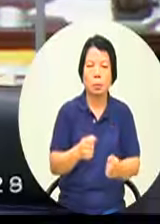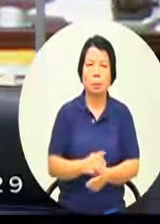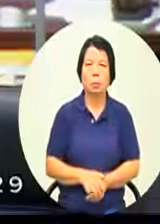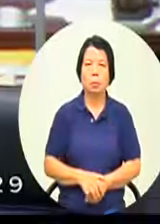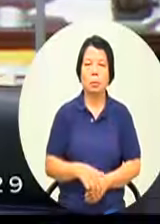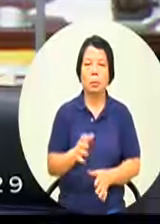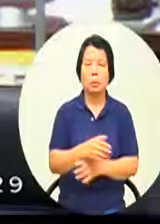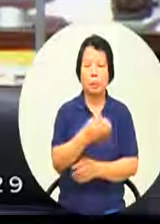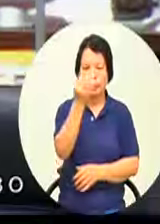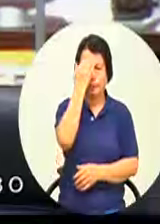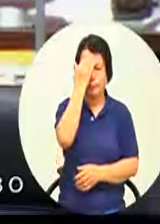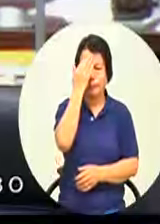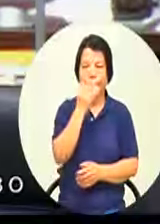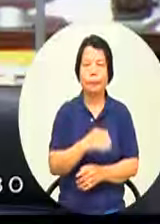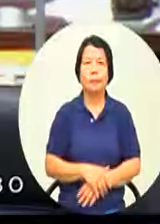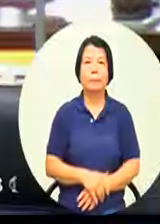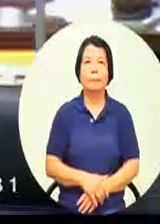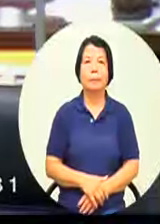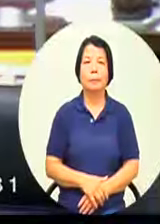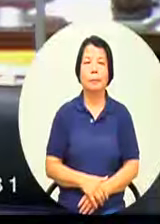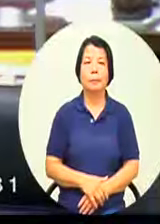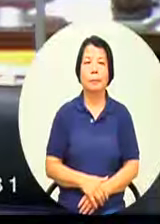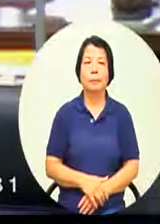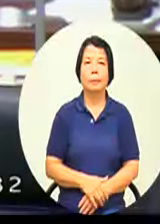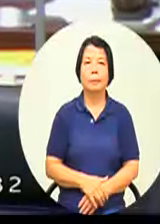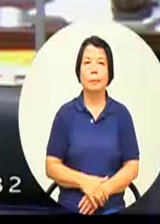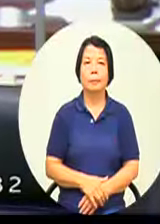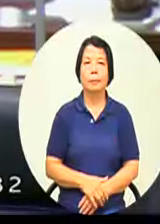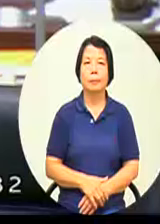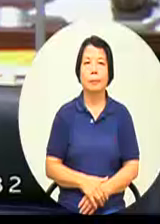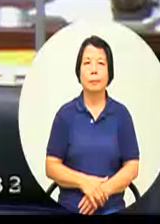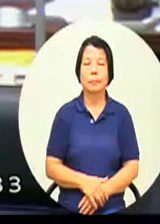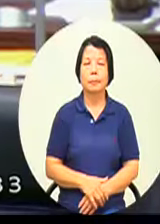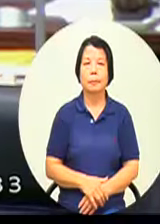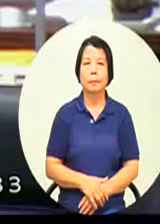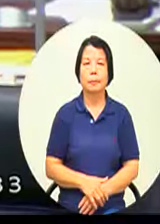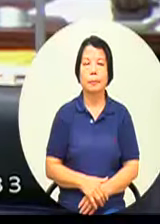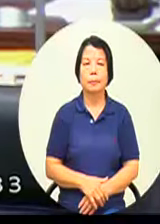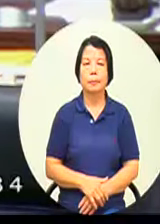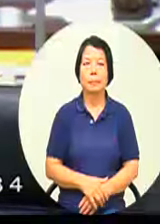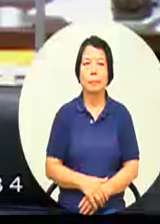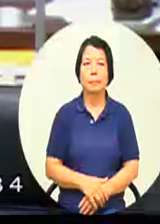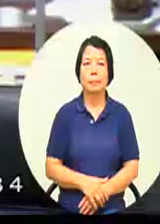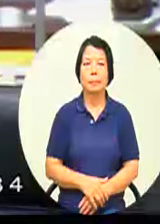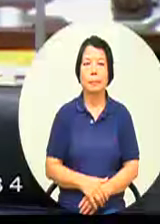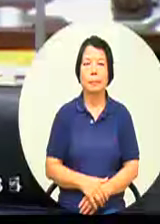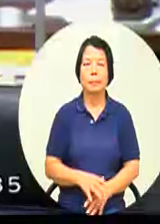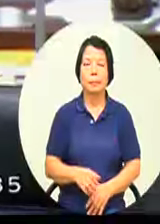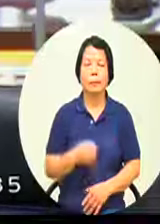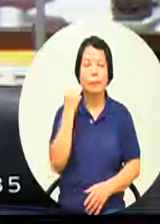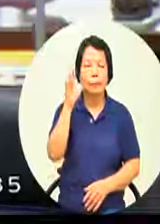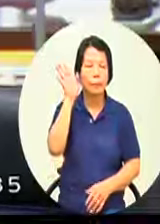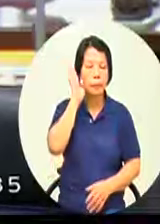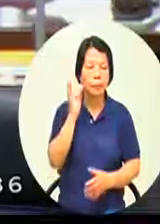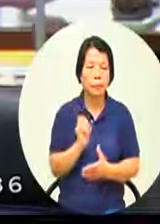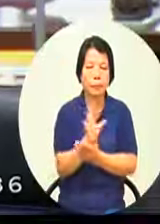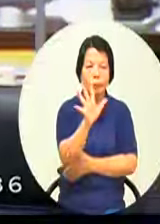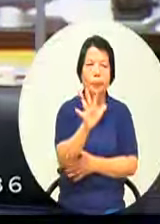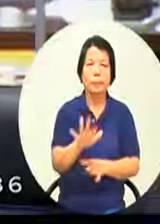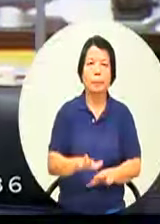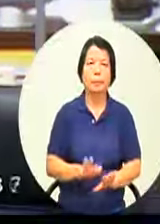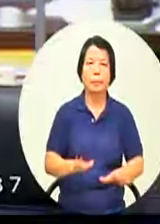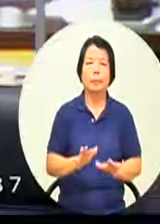有点困难。那是不是欢迎一下我们的那个新闻报道，我们现在看一